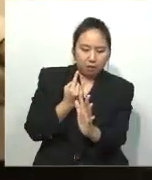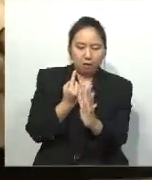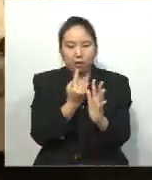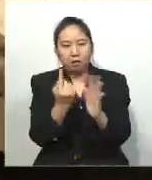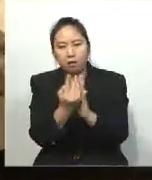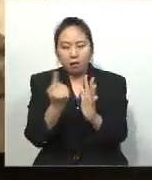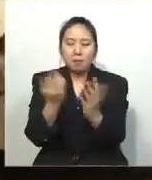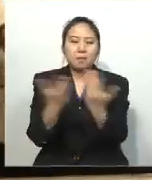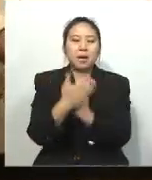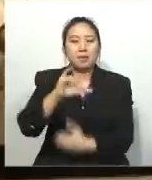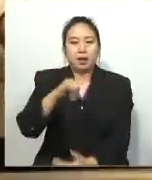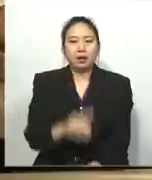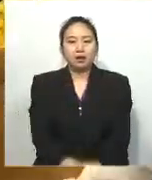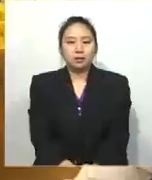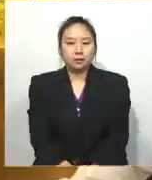อนเปลี่ยนไปได้ค่ะ